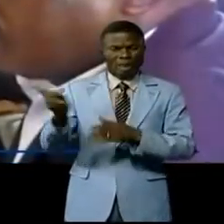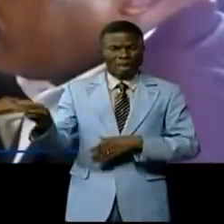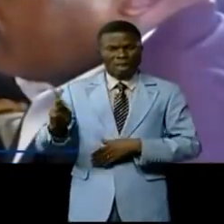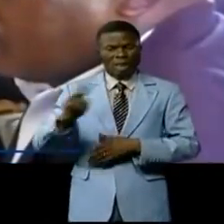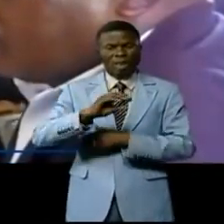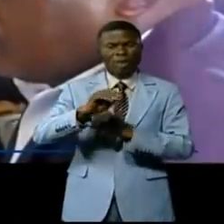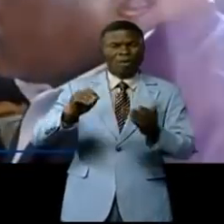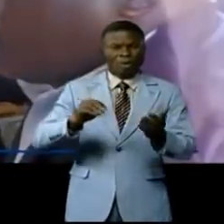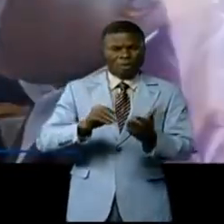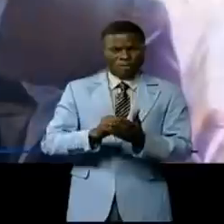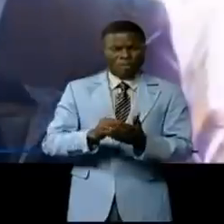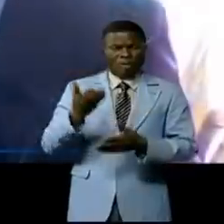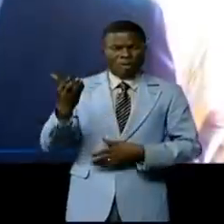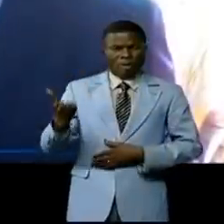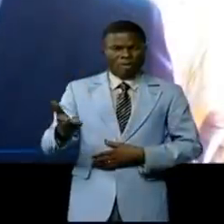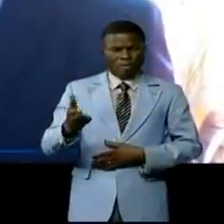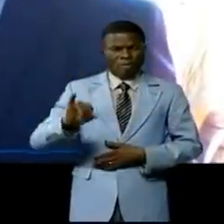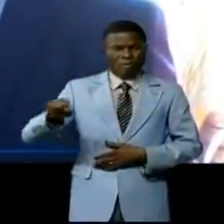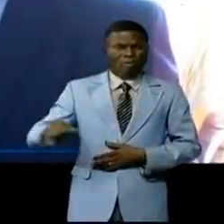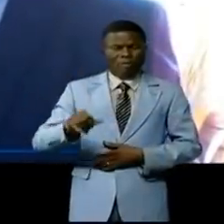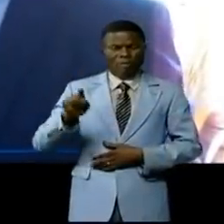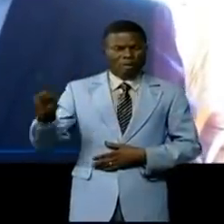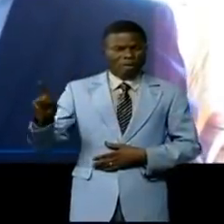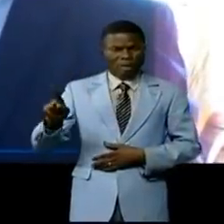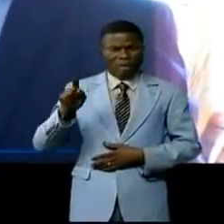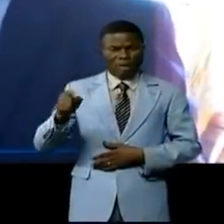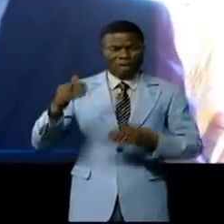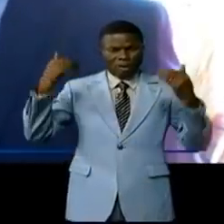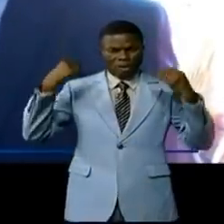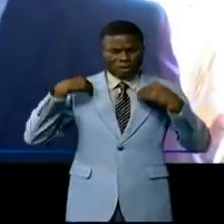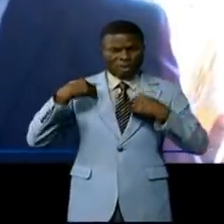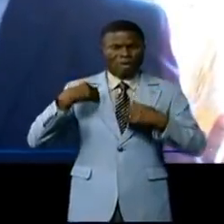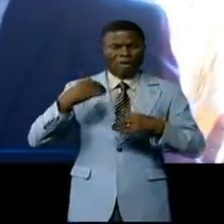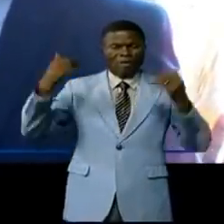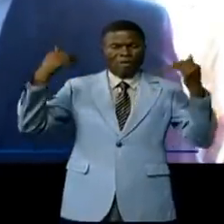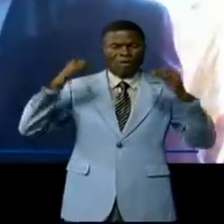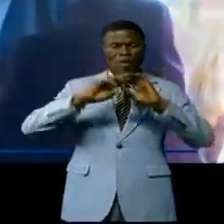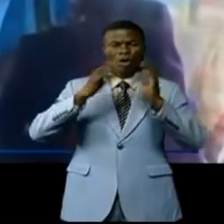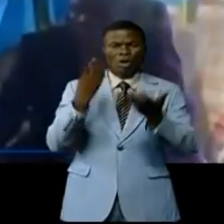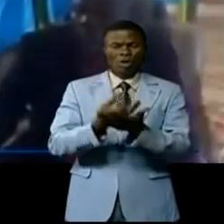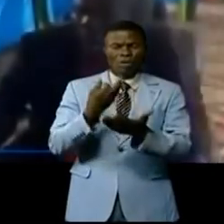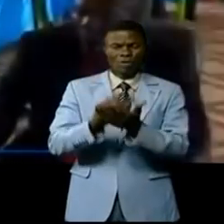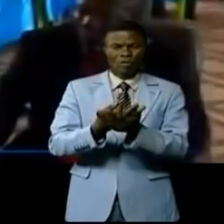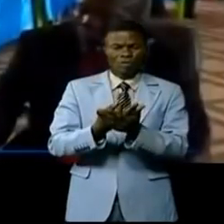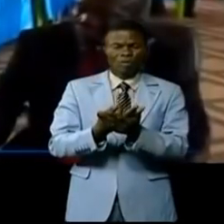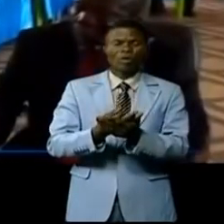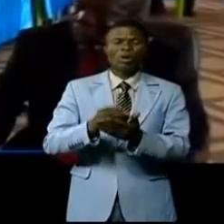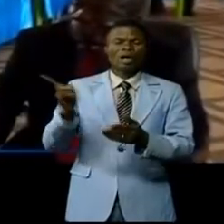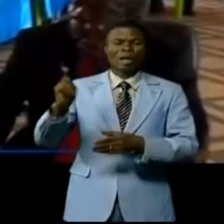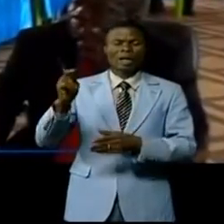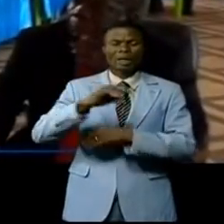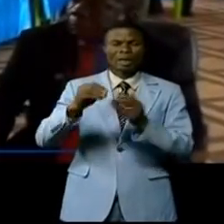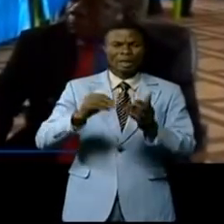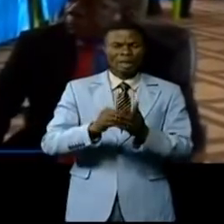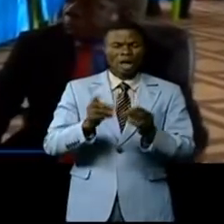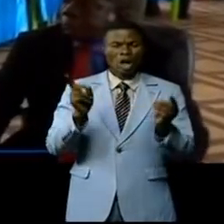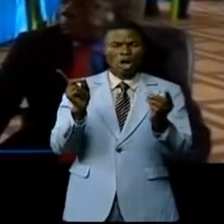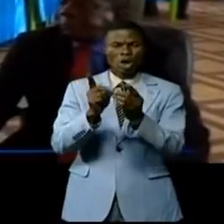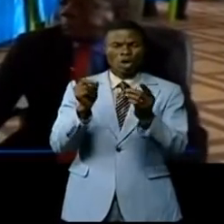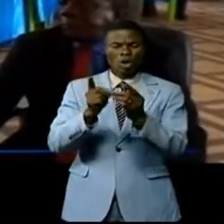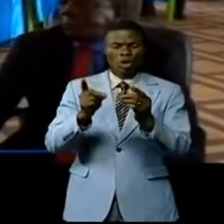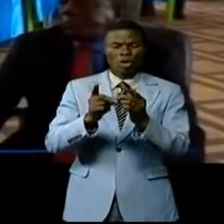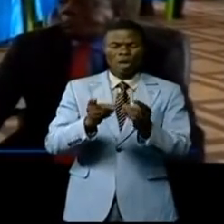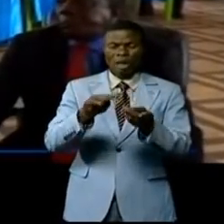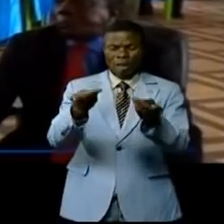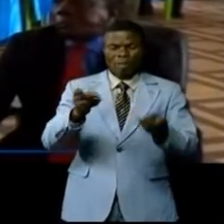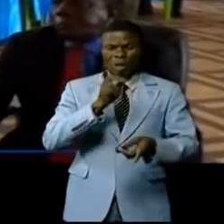central. De son côté, Jean-Dédier Chirimami, chef d'antenne au Fonds social Kasaï central, affirme que ce comité consultatif est un cadre